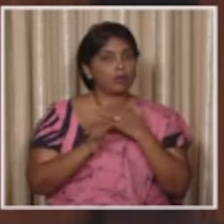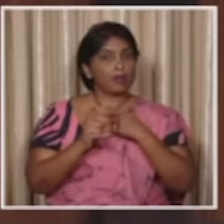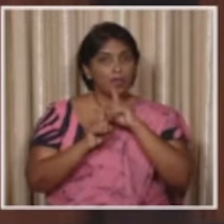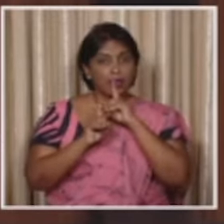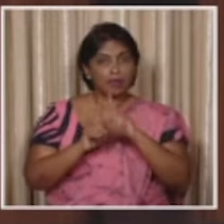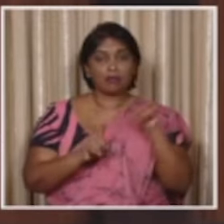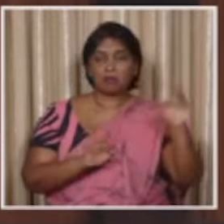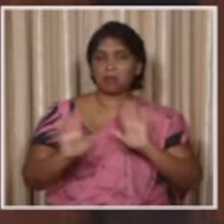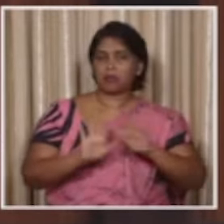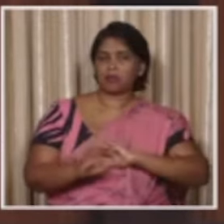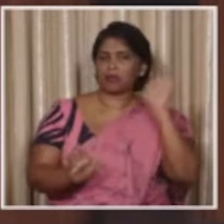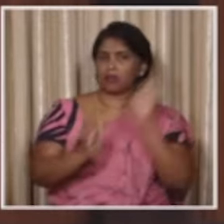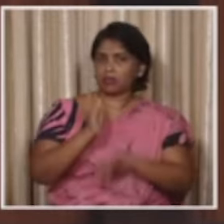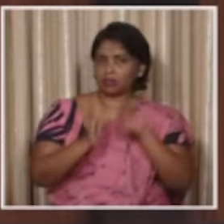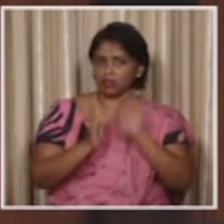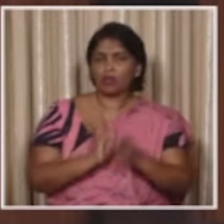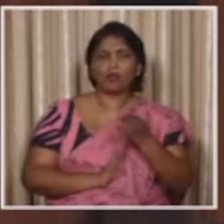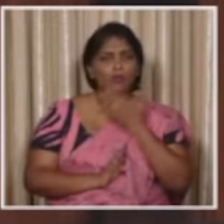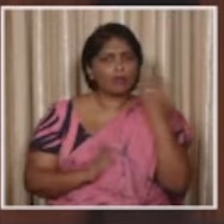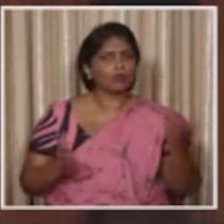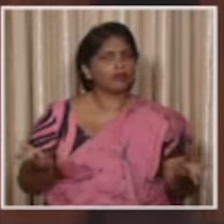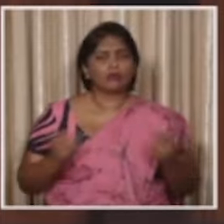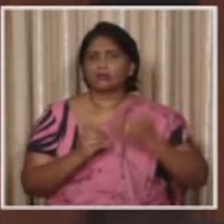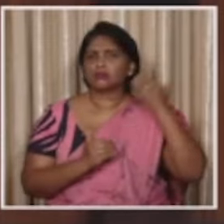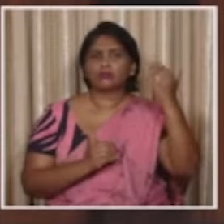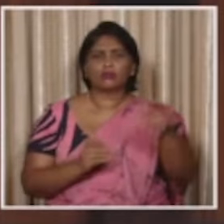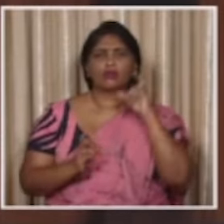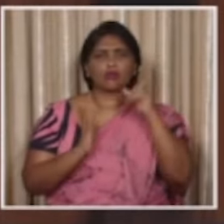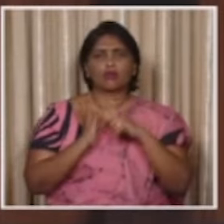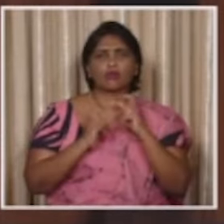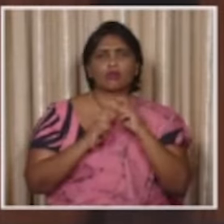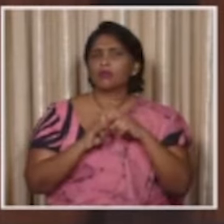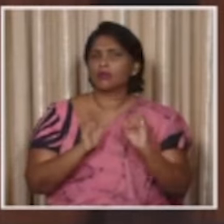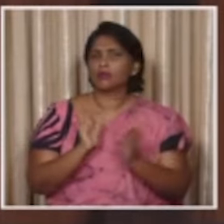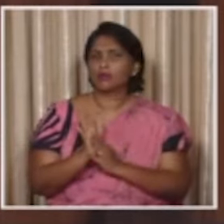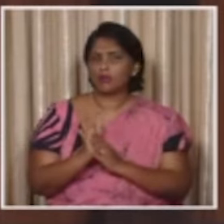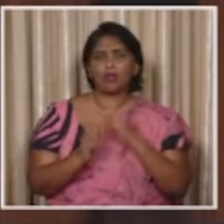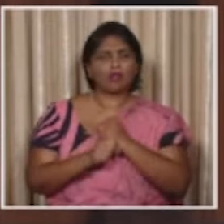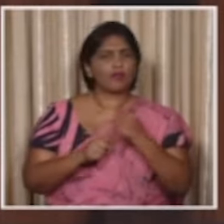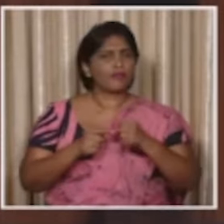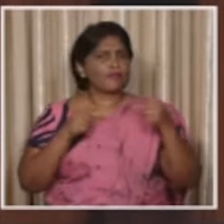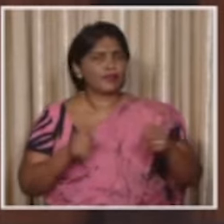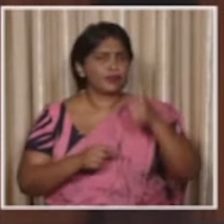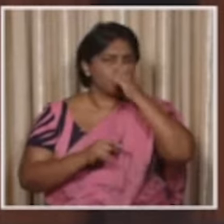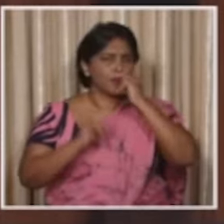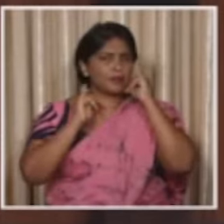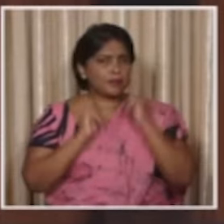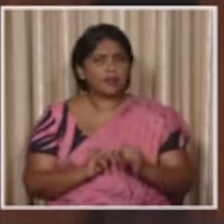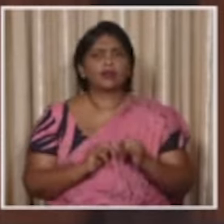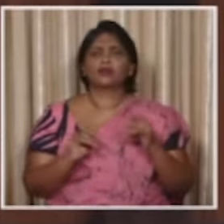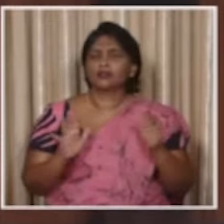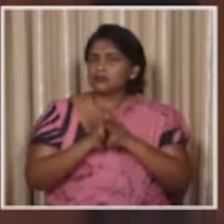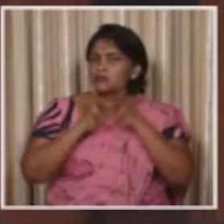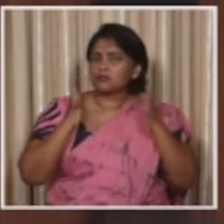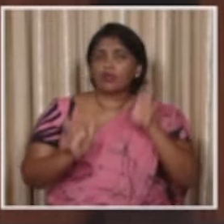එතුම කොන්ට්‍රවර්ෂල් කියලා හිතලා අයින් කරන්න පුළුවන් නම් මින් ඉස්සරහට මේ කෝප් කමිටුව තුළ ආණ්ඩුවට විරුද්ධව දූෂණ වංචා පිළිබඳ තියෙන දේවල්